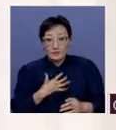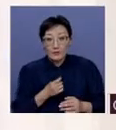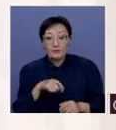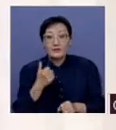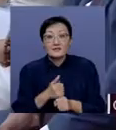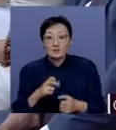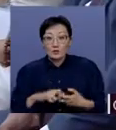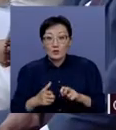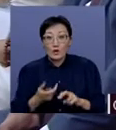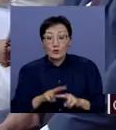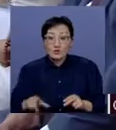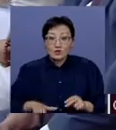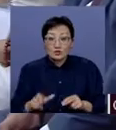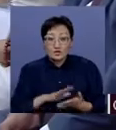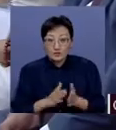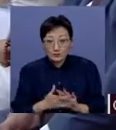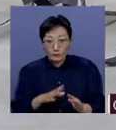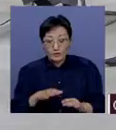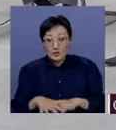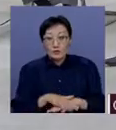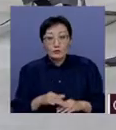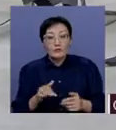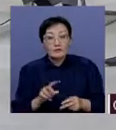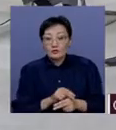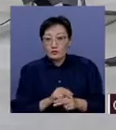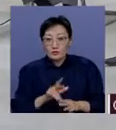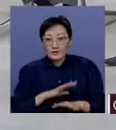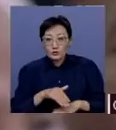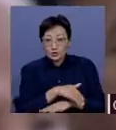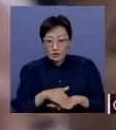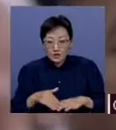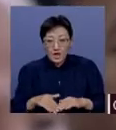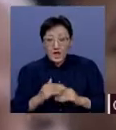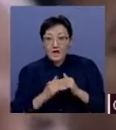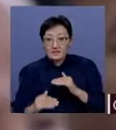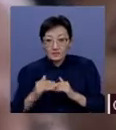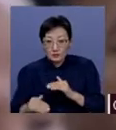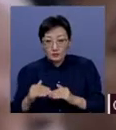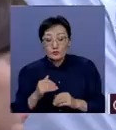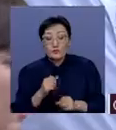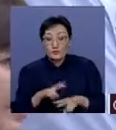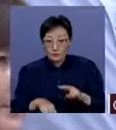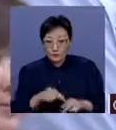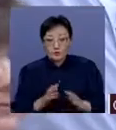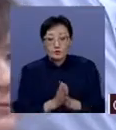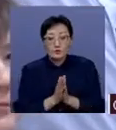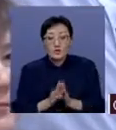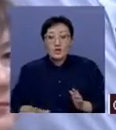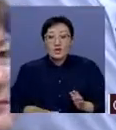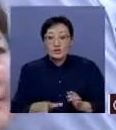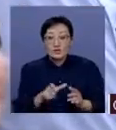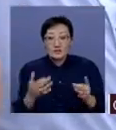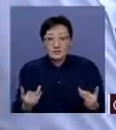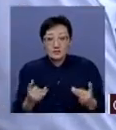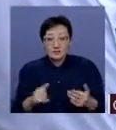басты түйткіл осы жолдардың жағдайы еді. Дүйім жұрт мүлде жөндеу көрмеген көшелерге асфальт төсеп беруді сұраған еді. Жолымыздың барлығы қазір